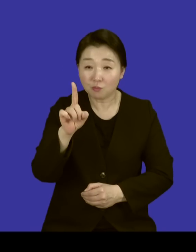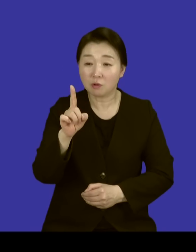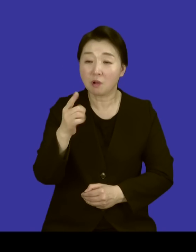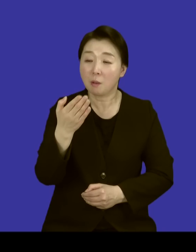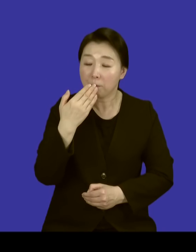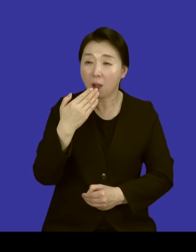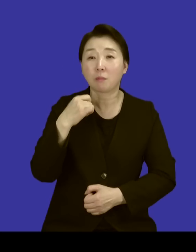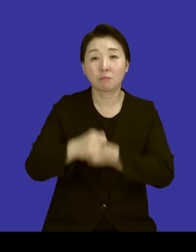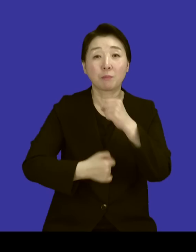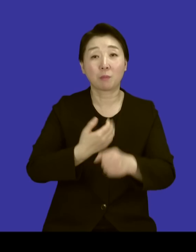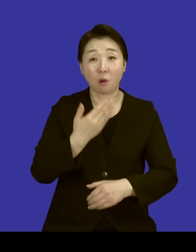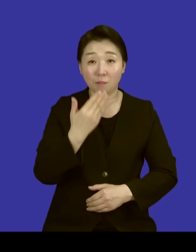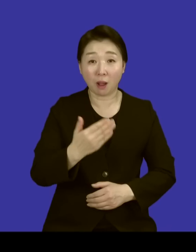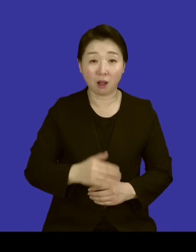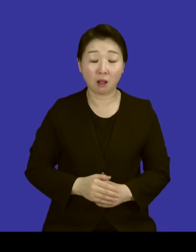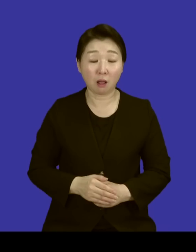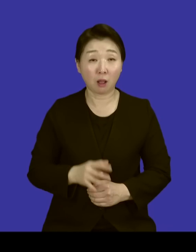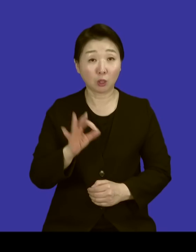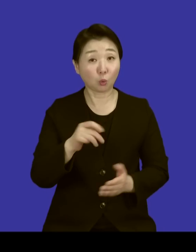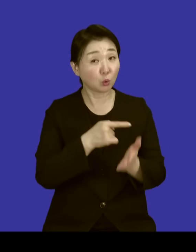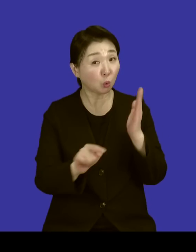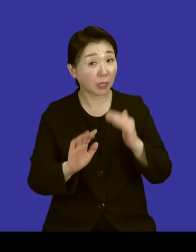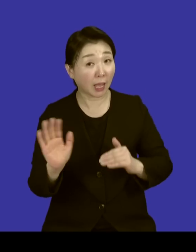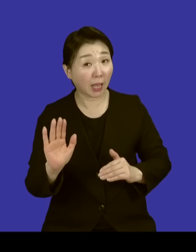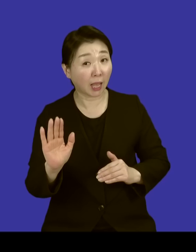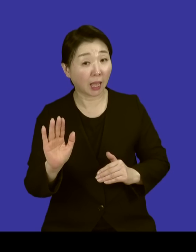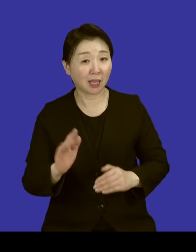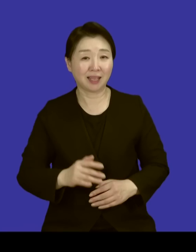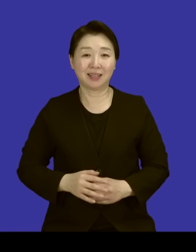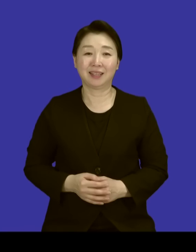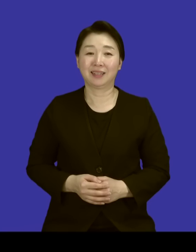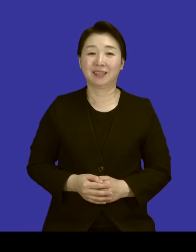있는 그런 식당이고. 그럼 당연히 적자 아닌가요?